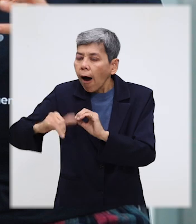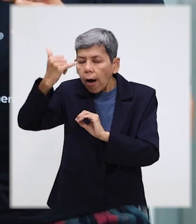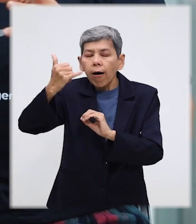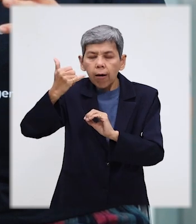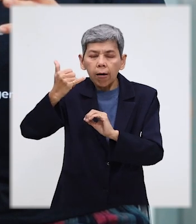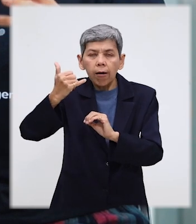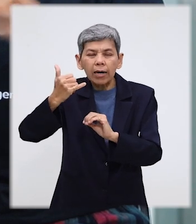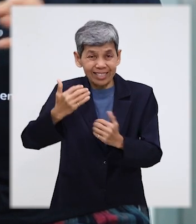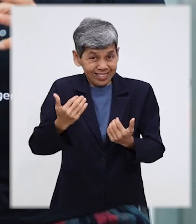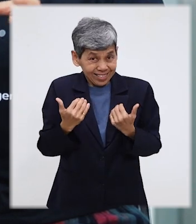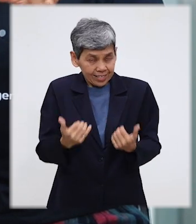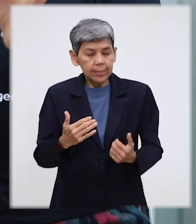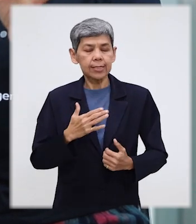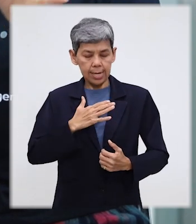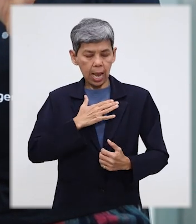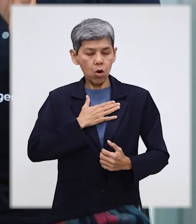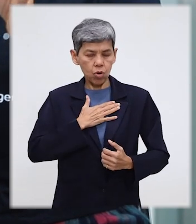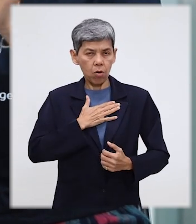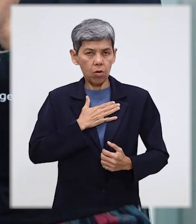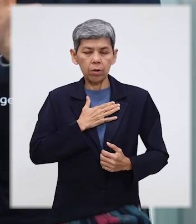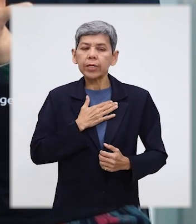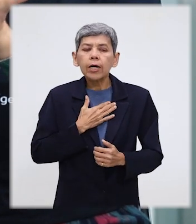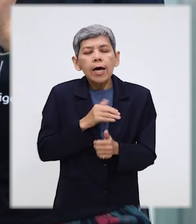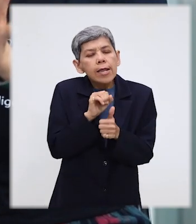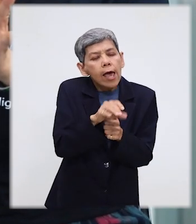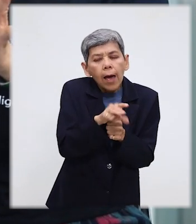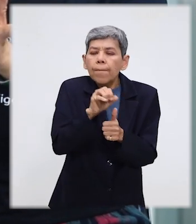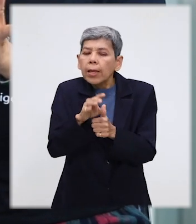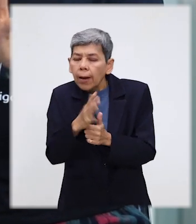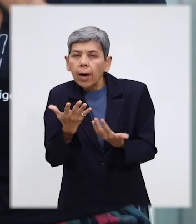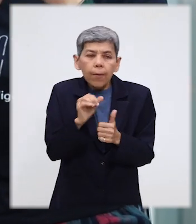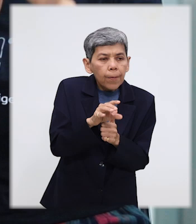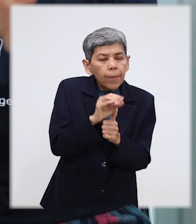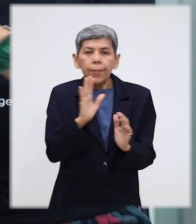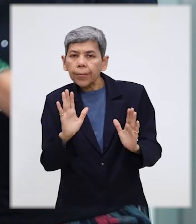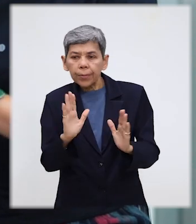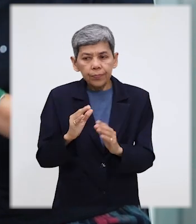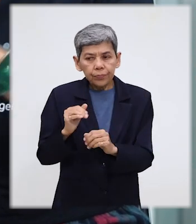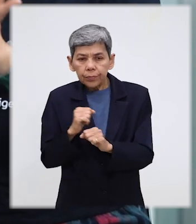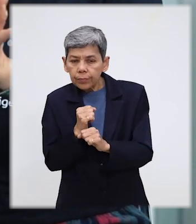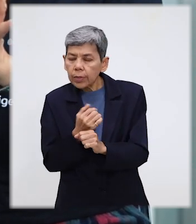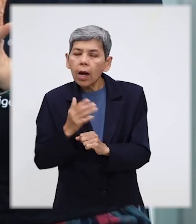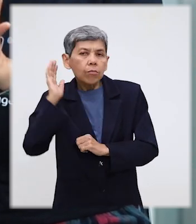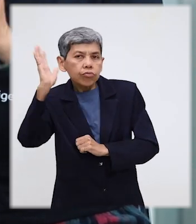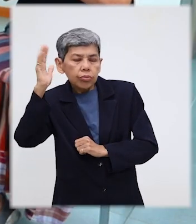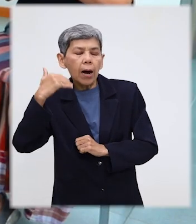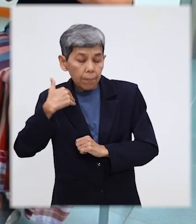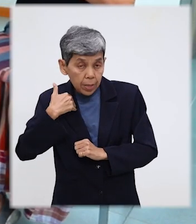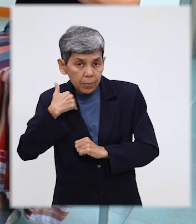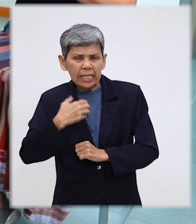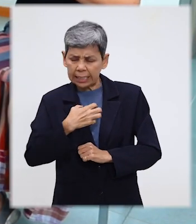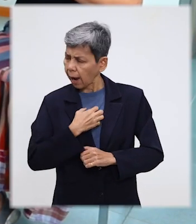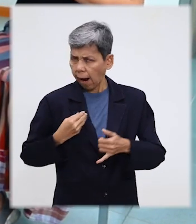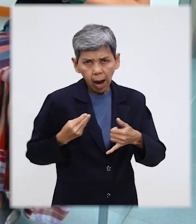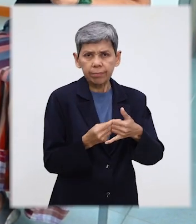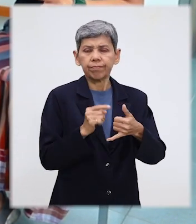ราะสุดท้ายว่าณวันนี้เนี่ยเราเหมือนกับเราก็เป็นพี่เลี้ยงใกล้ชิดถึงโปรดักอะไรเราช่วยขายช่วยอะไรอย่างเงี้ยแต่สุดท้ายเ